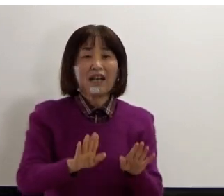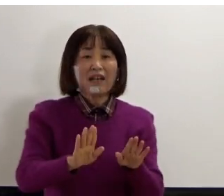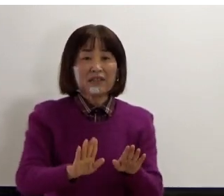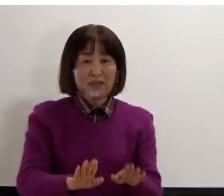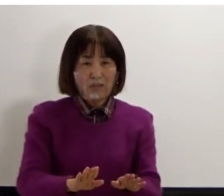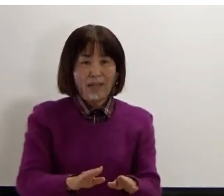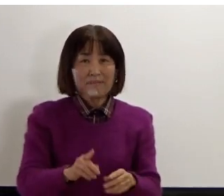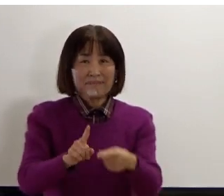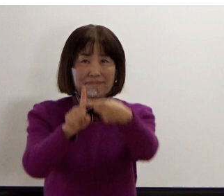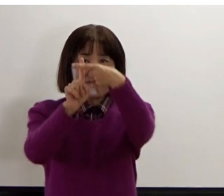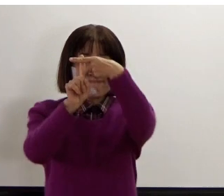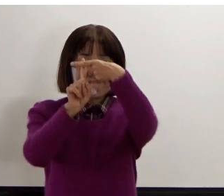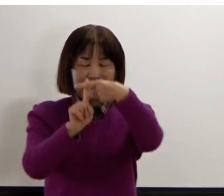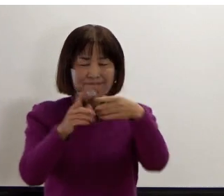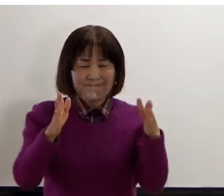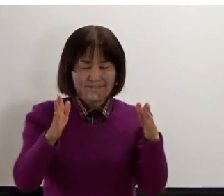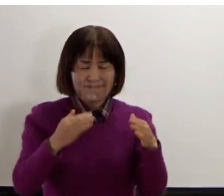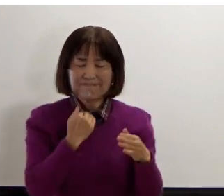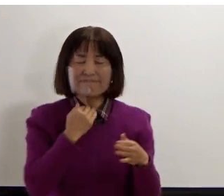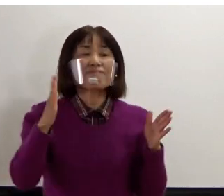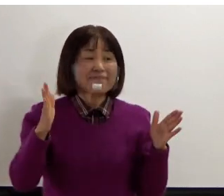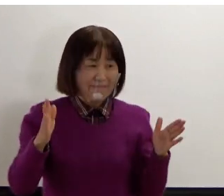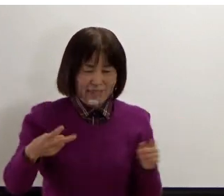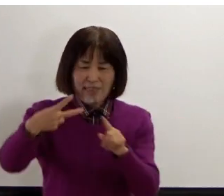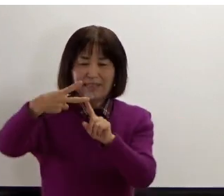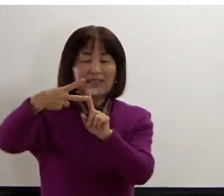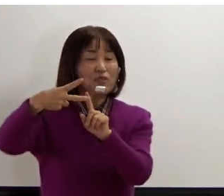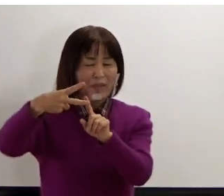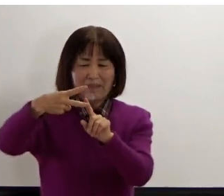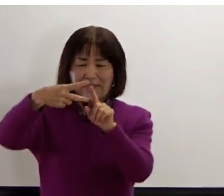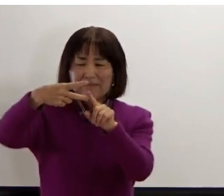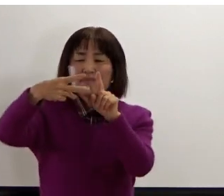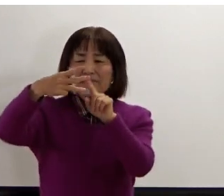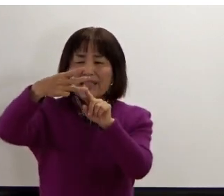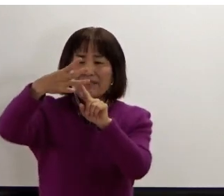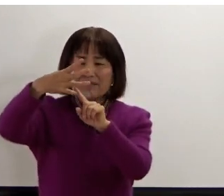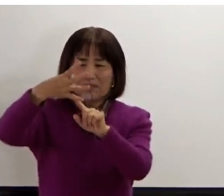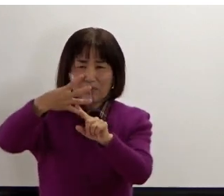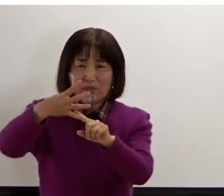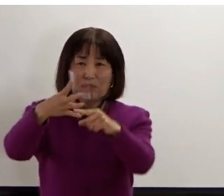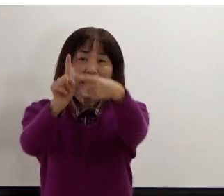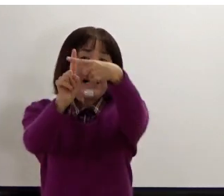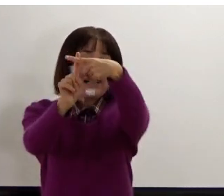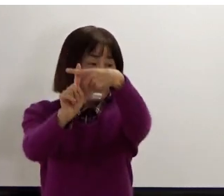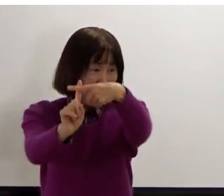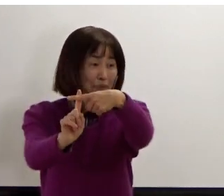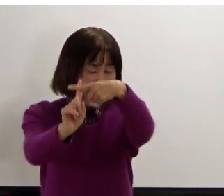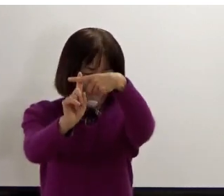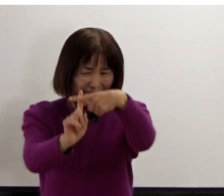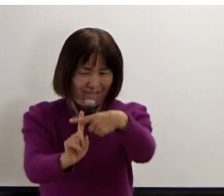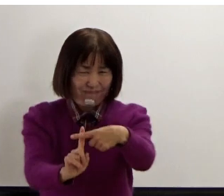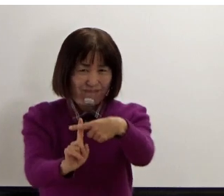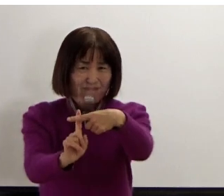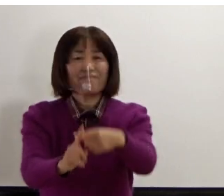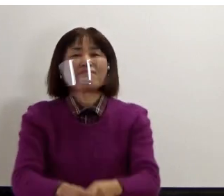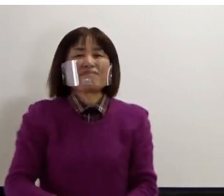ベントの第2週ということですが、今日来週再来週とクリスマスのメッセージをしていきたいと思います